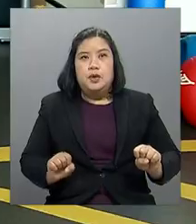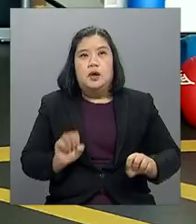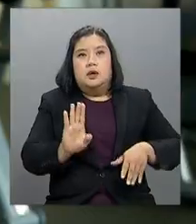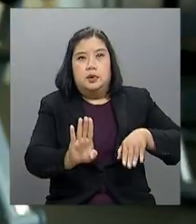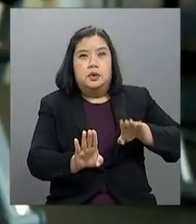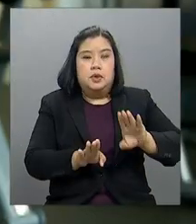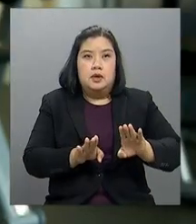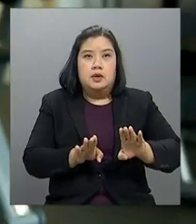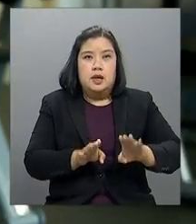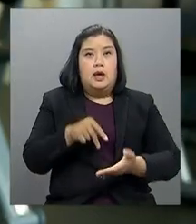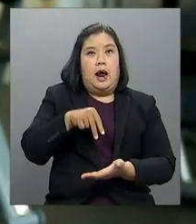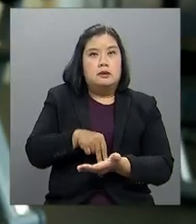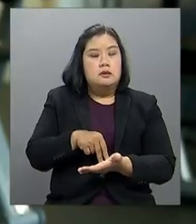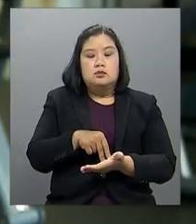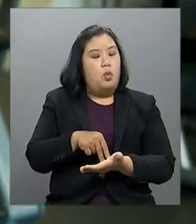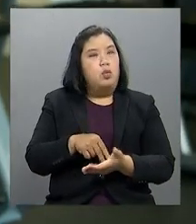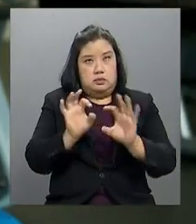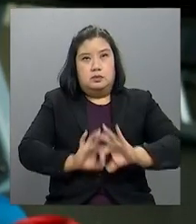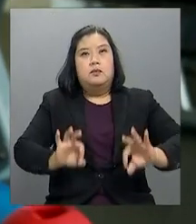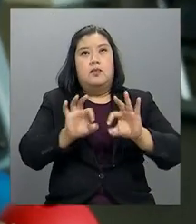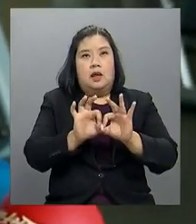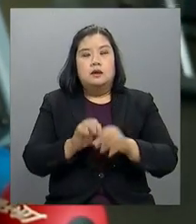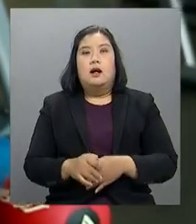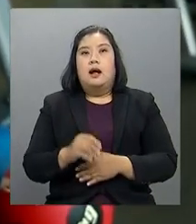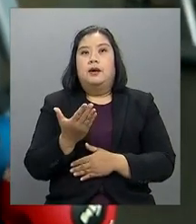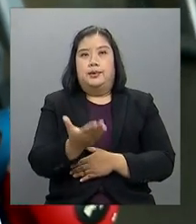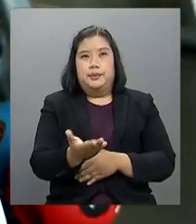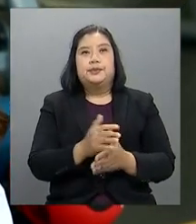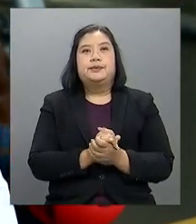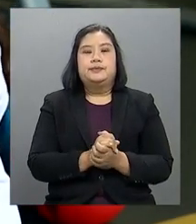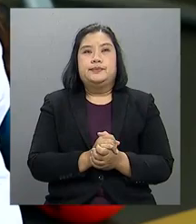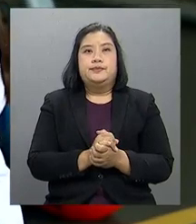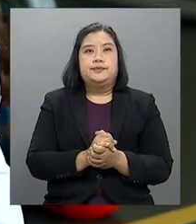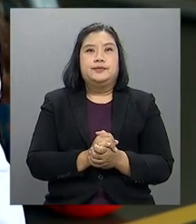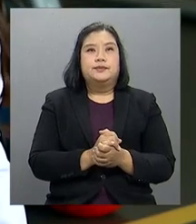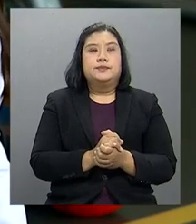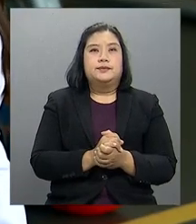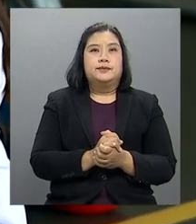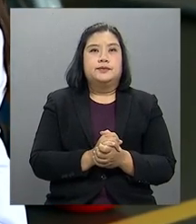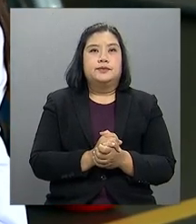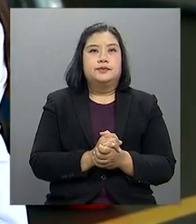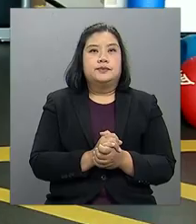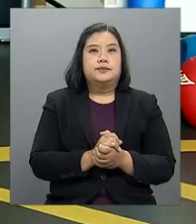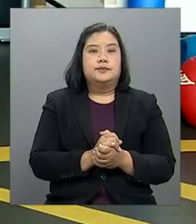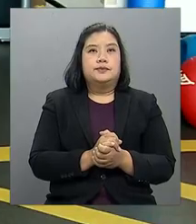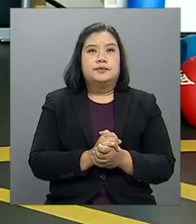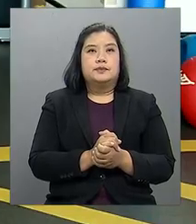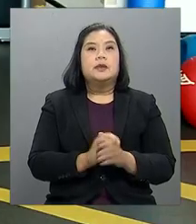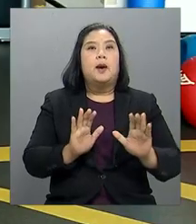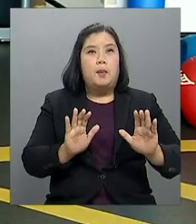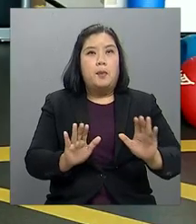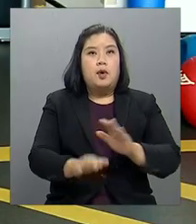ยนะคะเพราะฉะนั้นเกรด3ธรรมดาเลยก็คือเตะขาขึ้นให้ตรงอย่ากระชากขึ้นช้าๆน